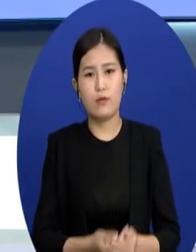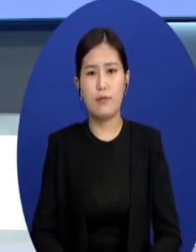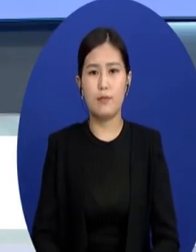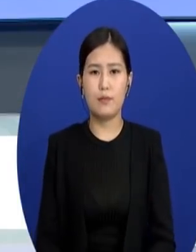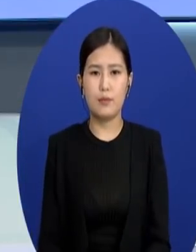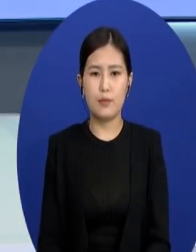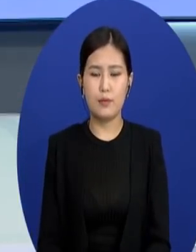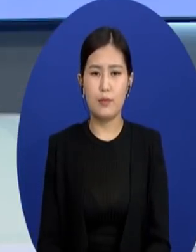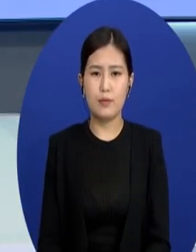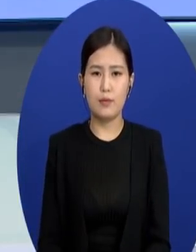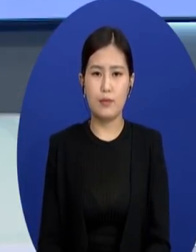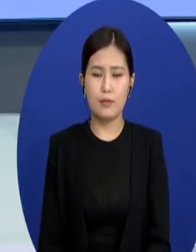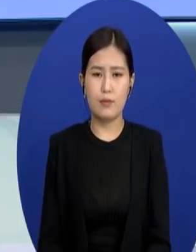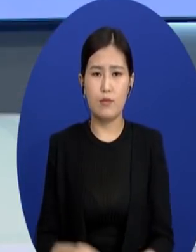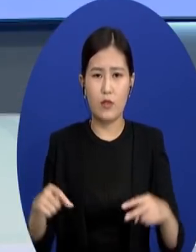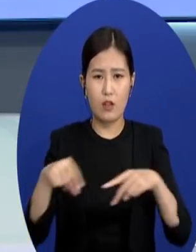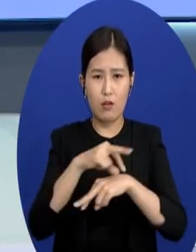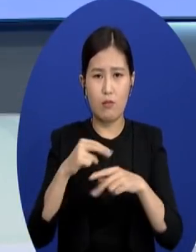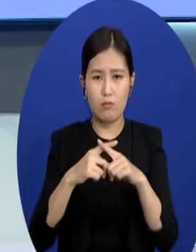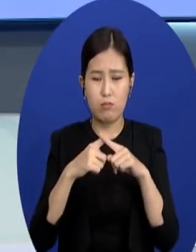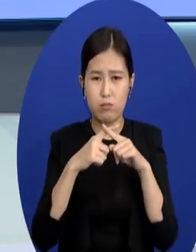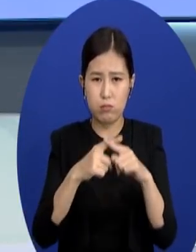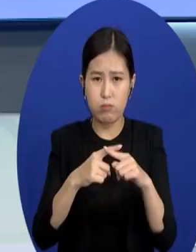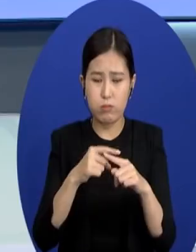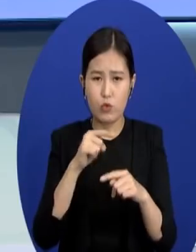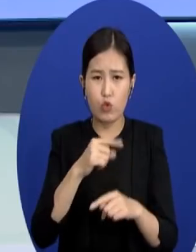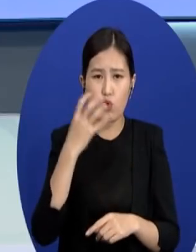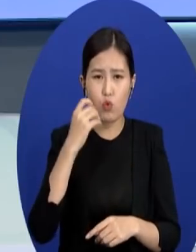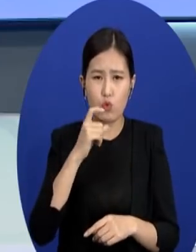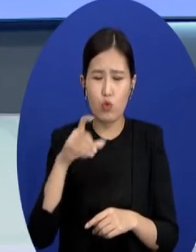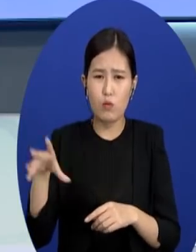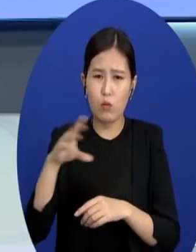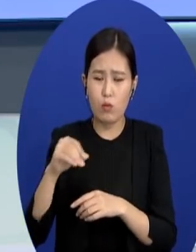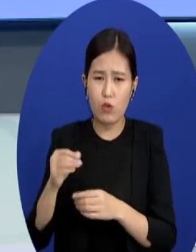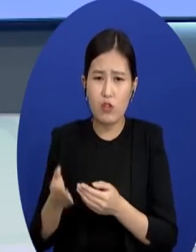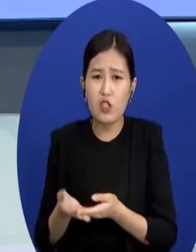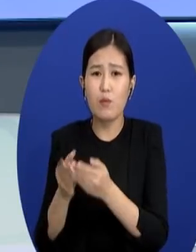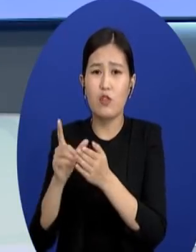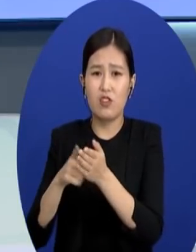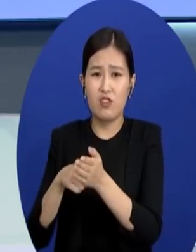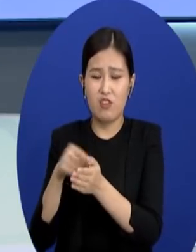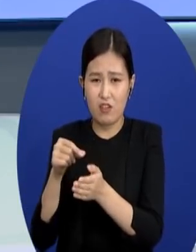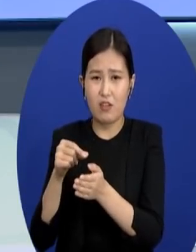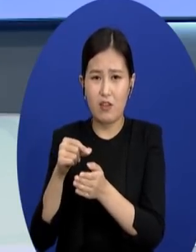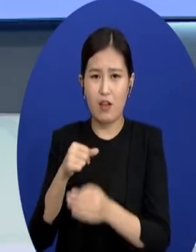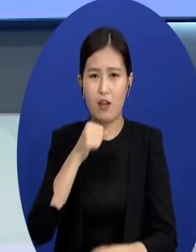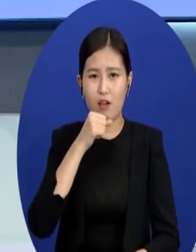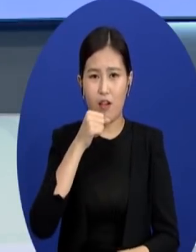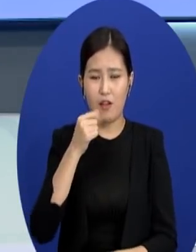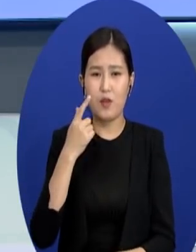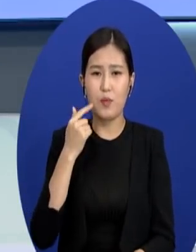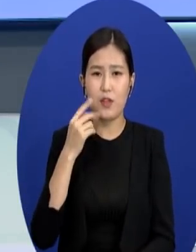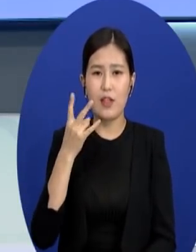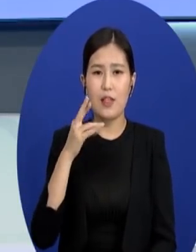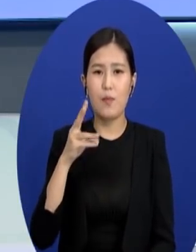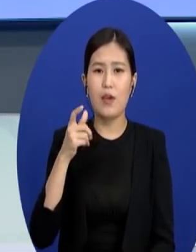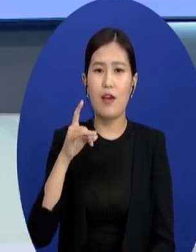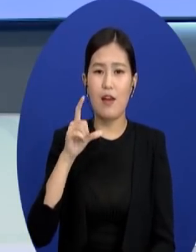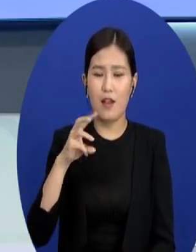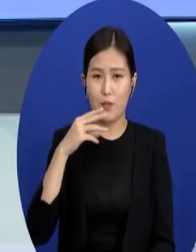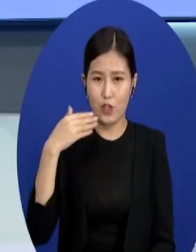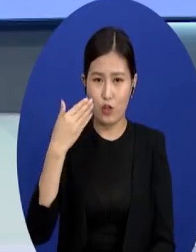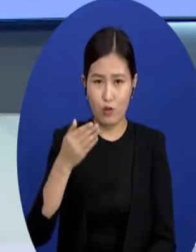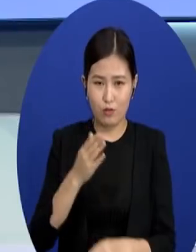За тэгэхээр хөл хорионы энэ үед ахмадуудад дэмжлэг хэрэгтэй байгаа талаар мэдээллийг манай сурвалжлагч Нэмгэрлийн бэлтгэснээр та бүхэнд үзүүллээ. За тэгвэл